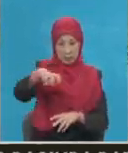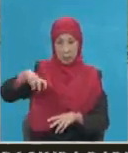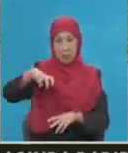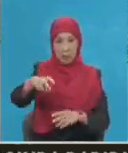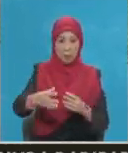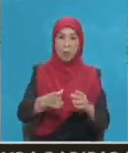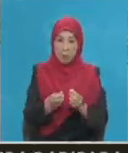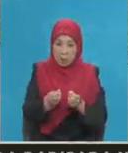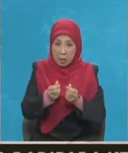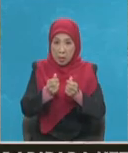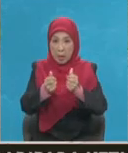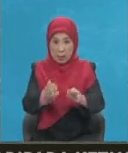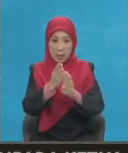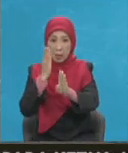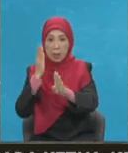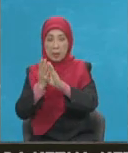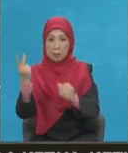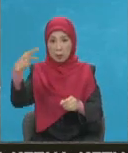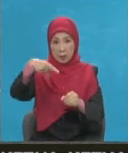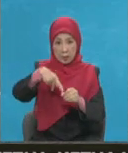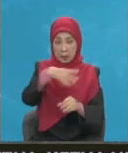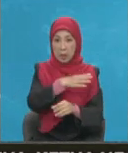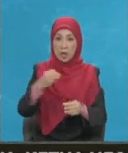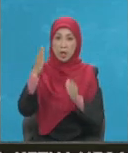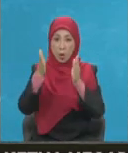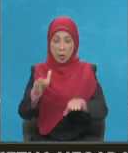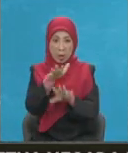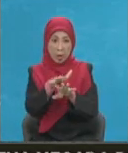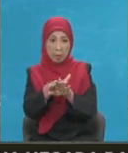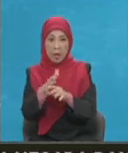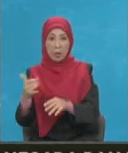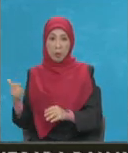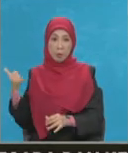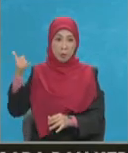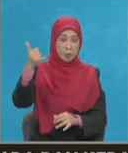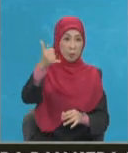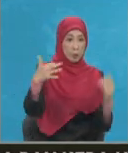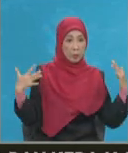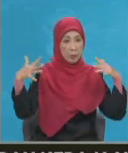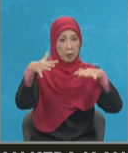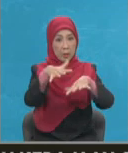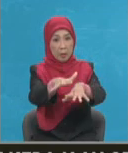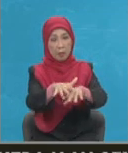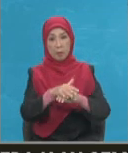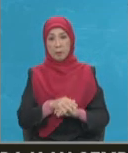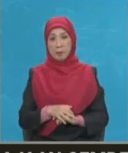dapat melancarkan lagi perjalanan para peserta dan orang ramai menuju ke ibu kota.